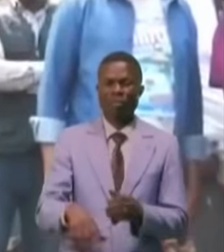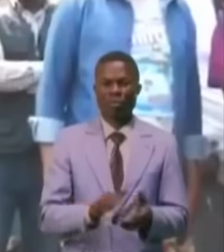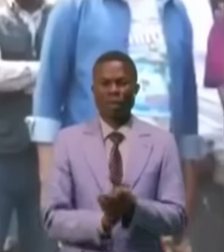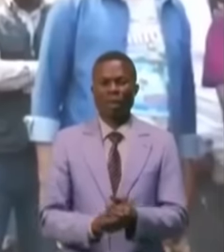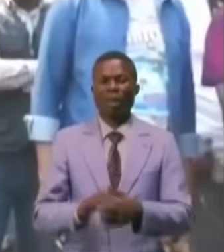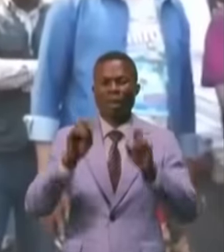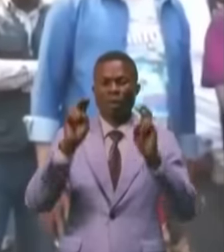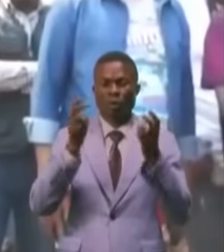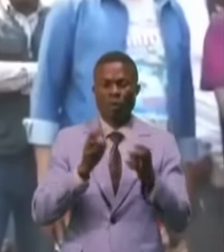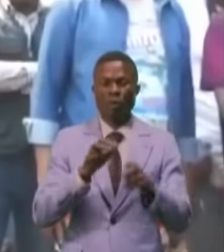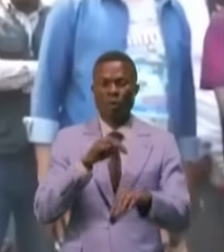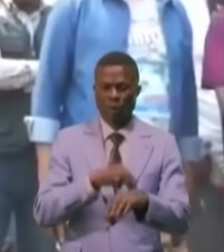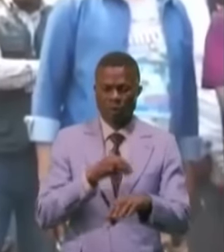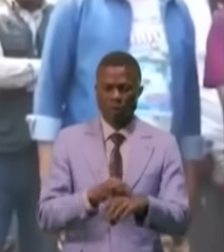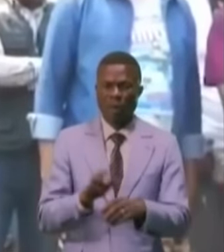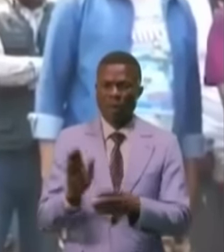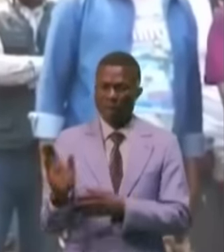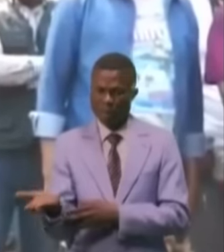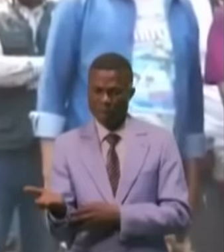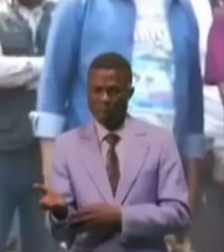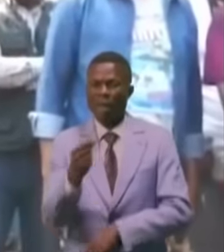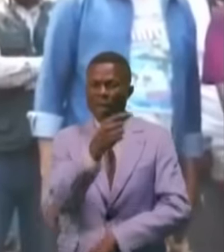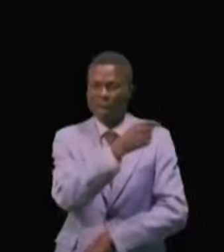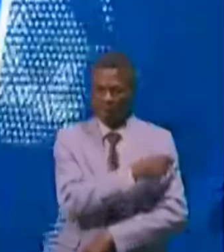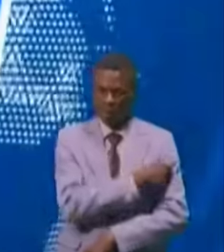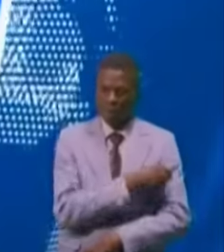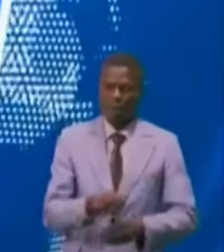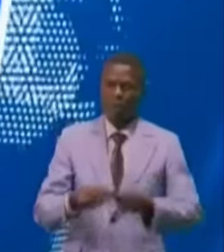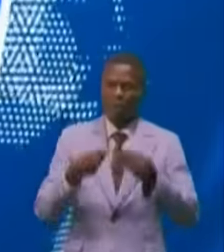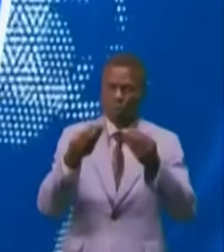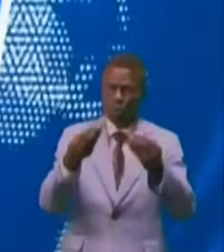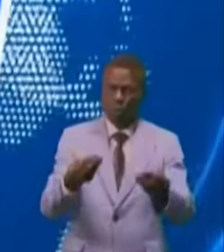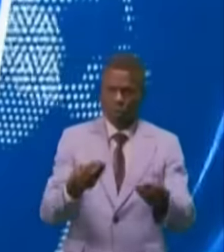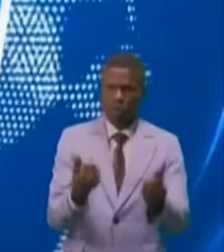Tigilumba Sabala, Mangwele Kekusa Pesama.